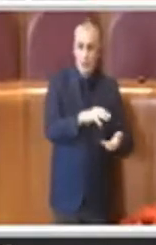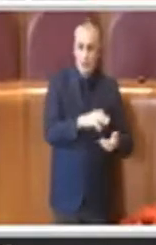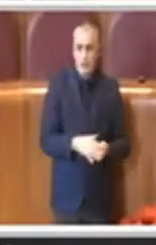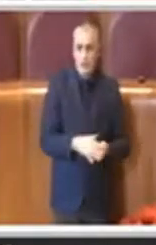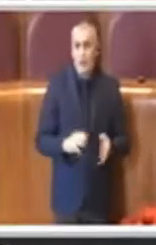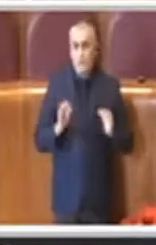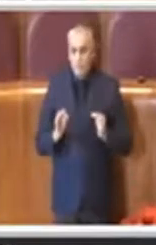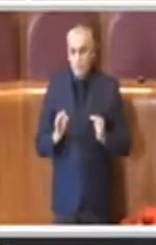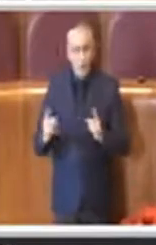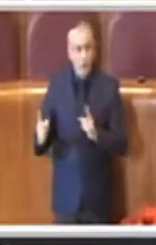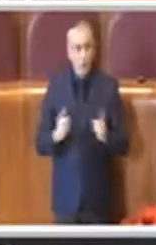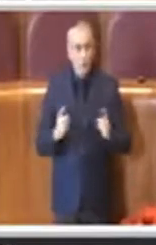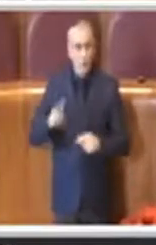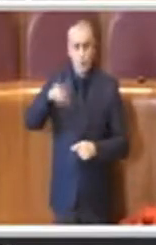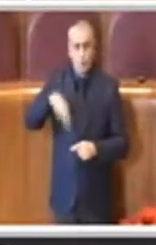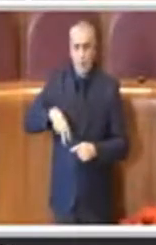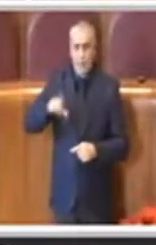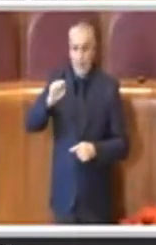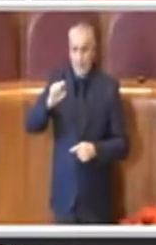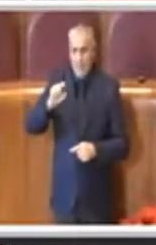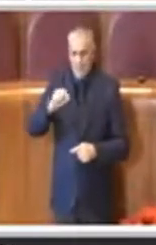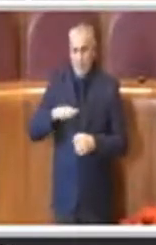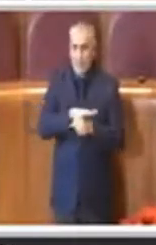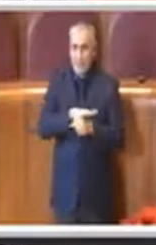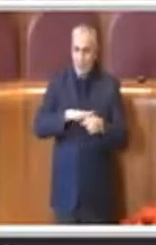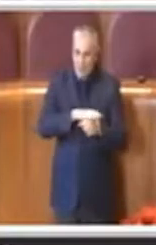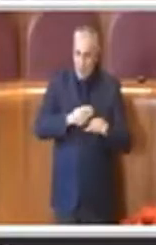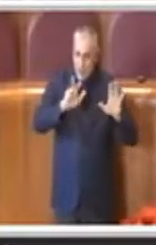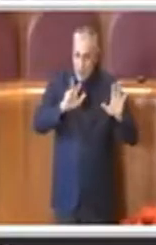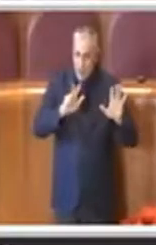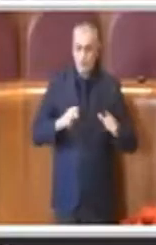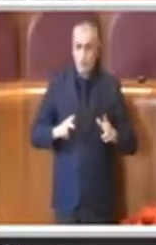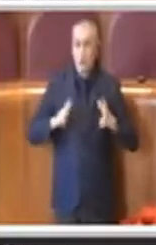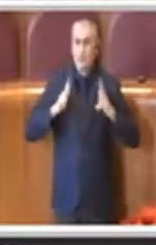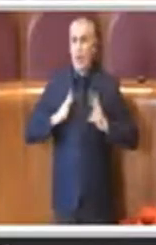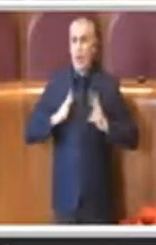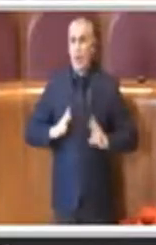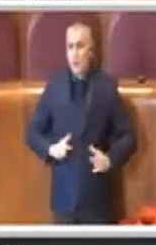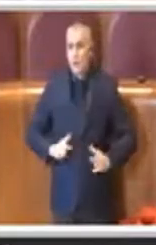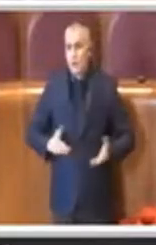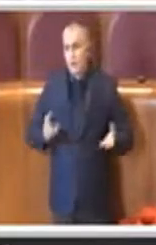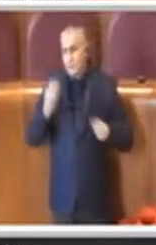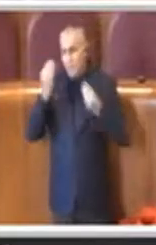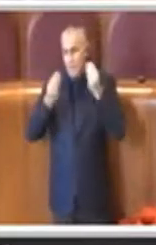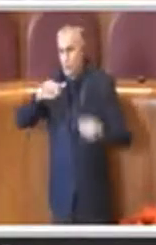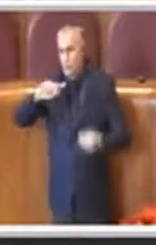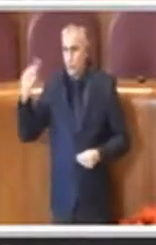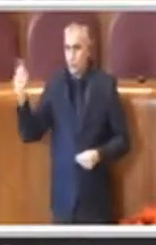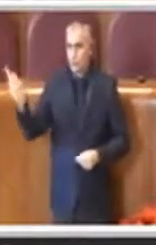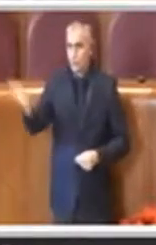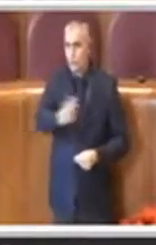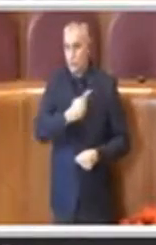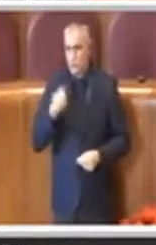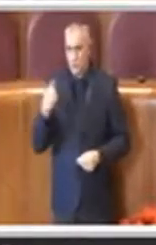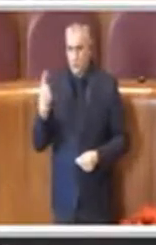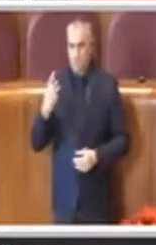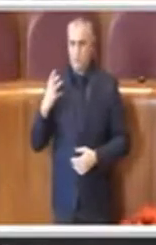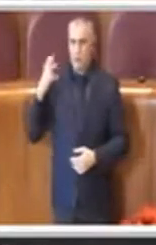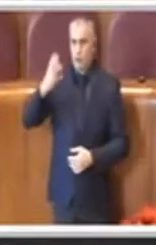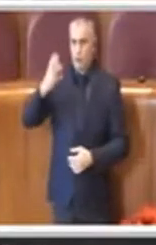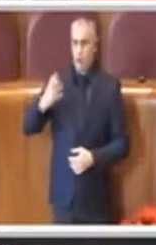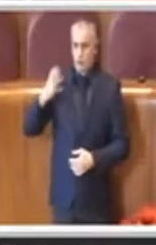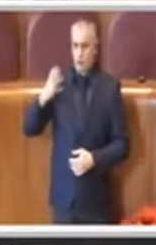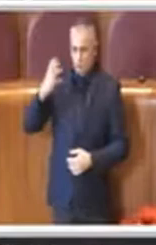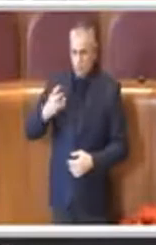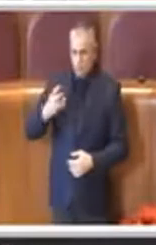tranquillità a queste 8 famiglie penso che debba farci sentire tutti quanti orgogliosi